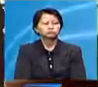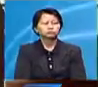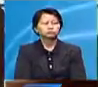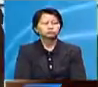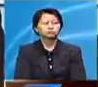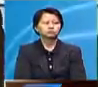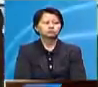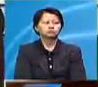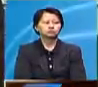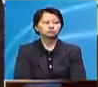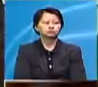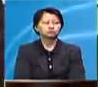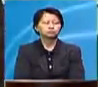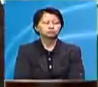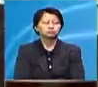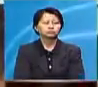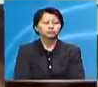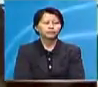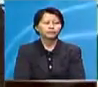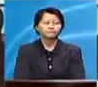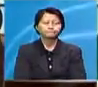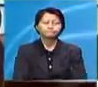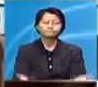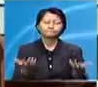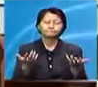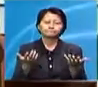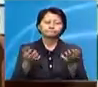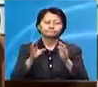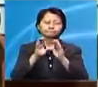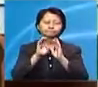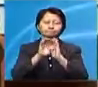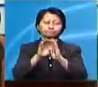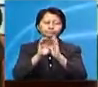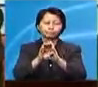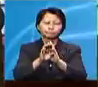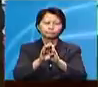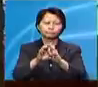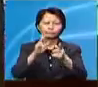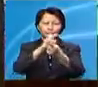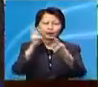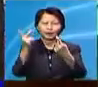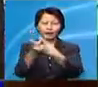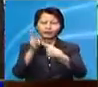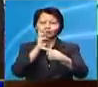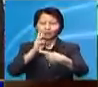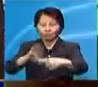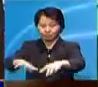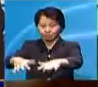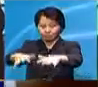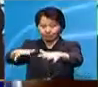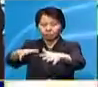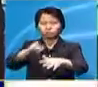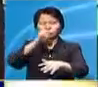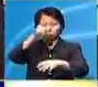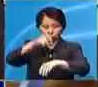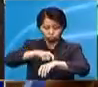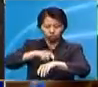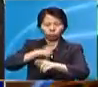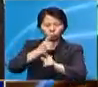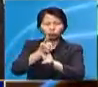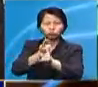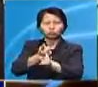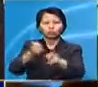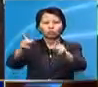menarik jenayah misalnya keadaan banjir Real Time